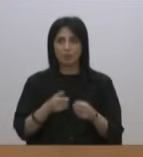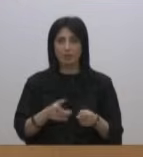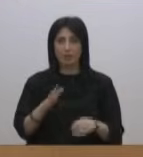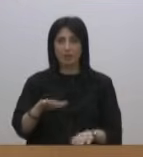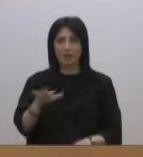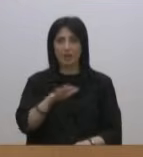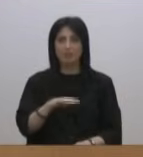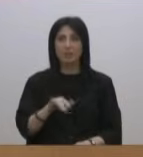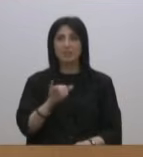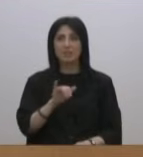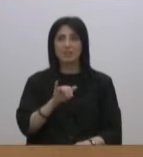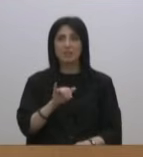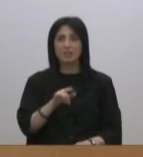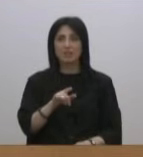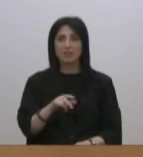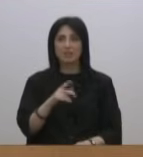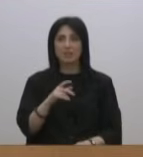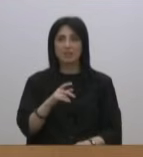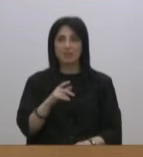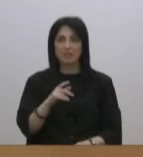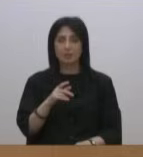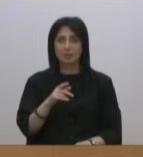ამ ქვეყანამ, იქ სადაც ის პატრული